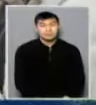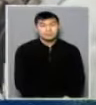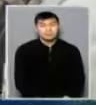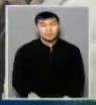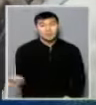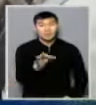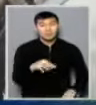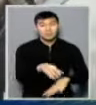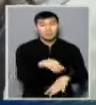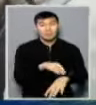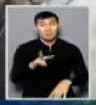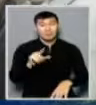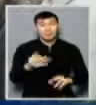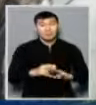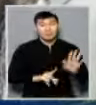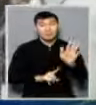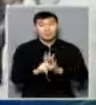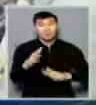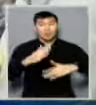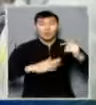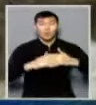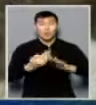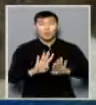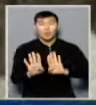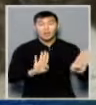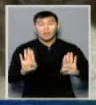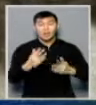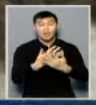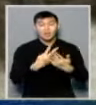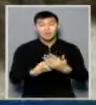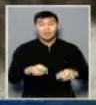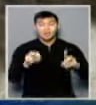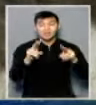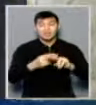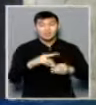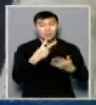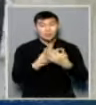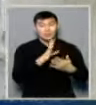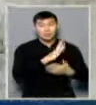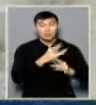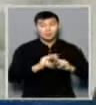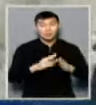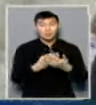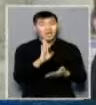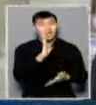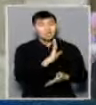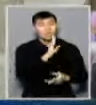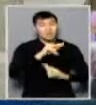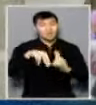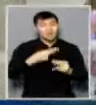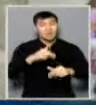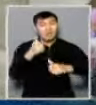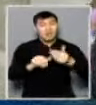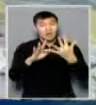Облыс әкімі Махамбет Досмұхамбетов алдымен қолөнер шеберлерінің дайындаған бұйымдарынан арнайы көрмені тамашалады. Мұндағы жас кәсіпкерлер әр